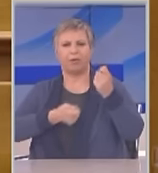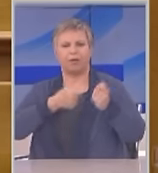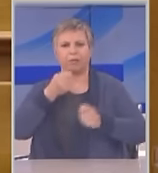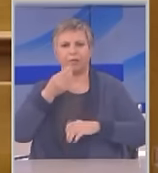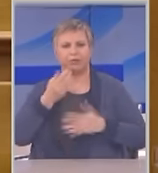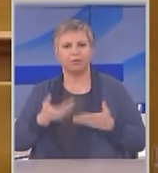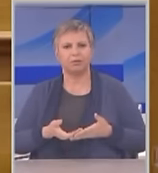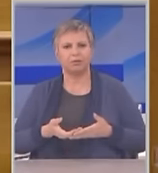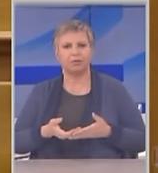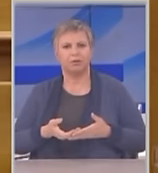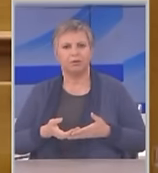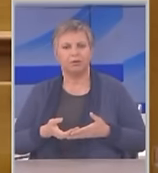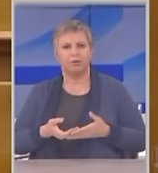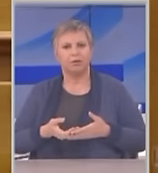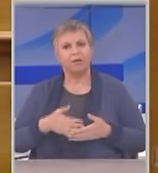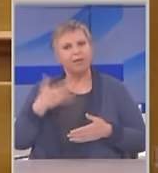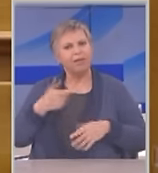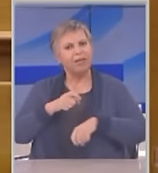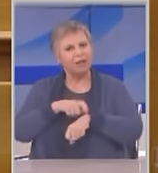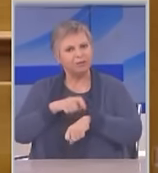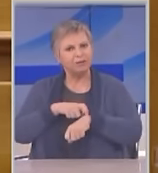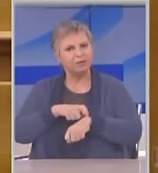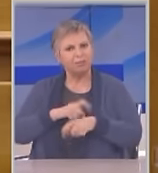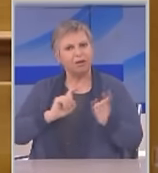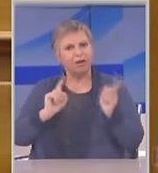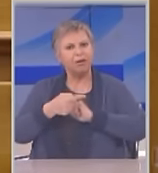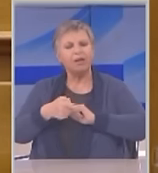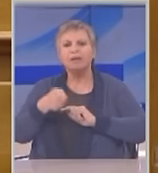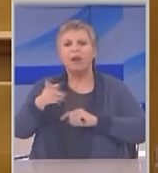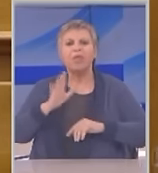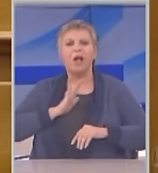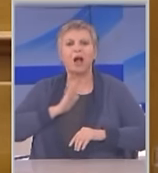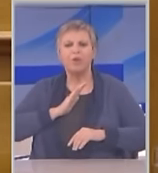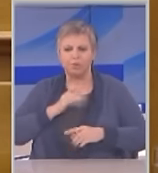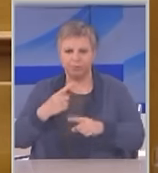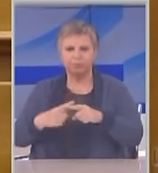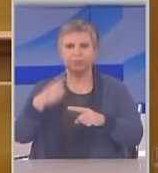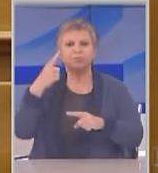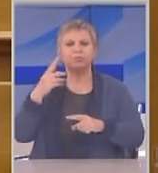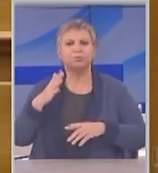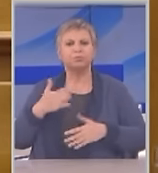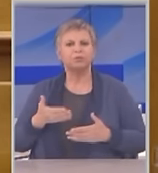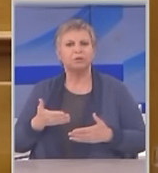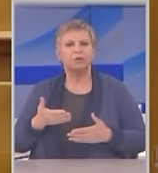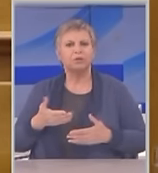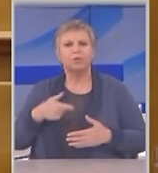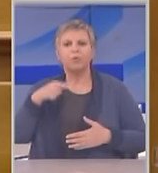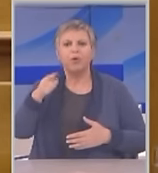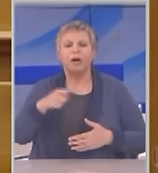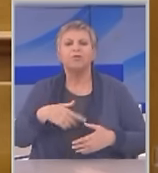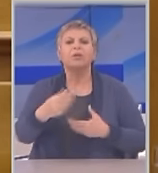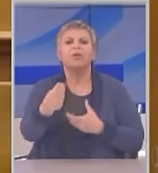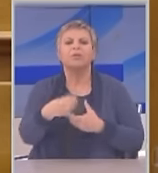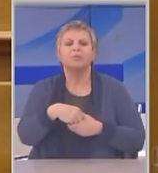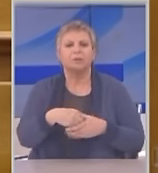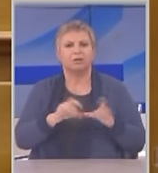ένοχοι, γιατί τις εποχές που γινόταν αυτό το μεγάλο πάρτι έμεναν απαθείς και